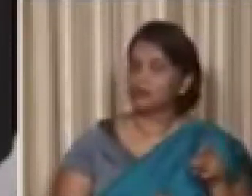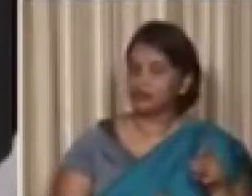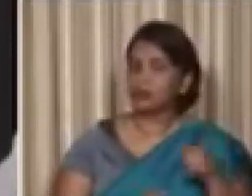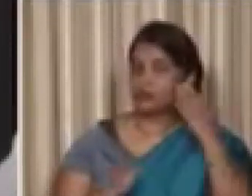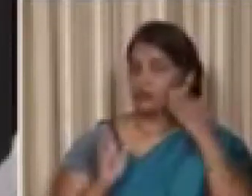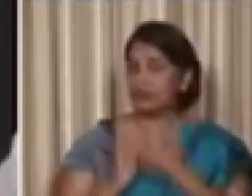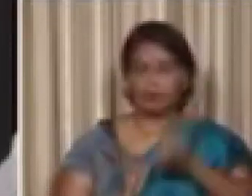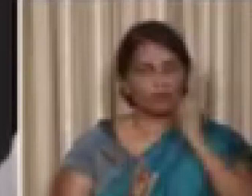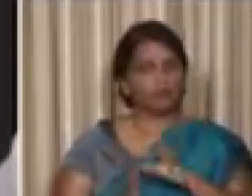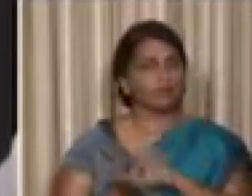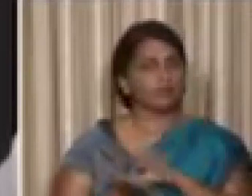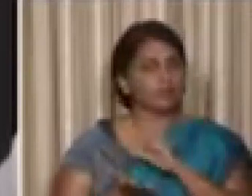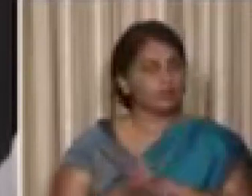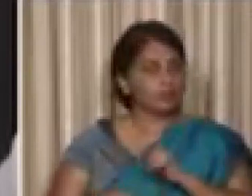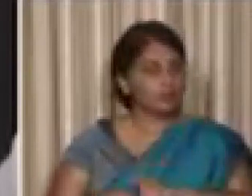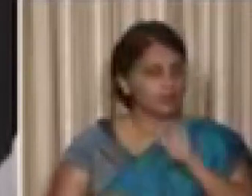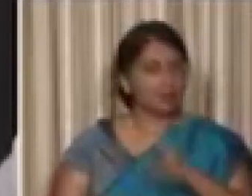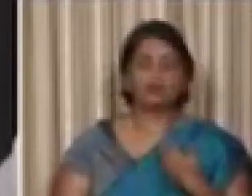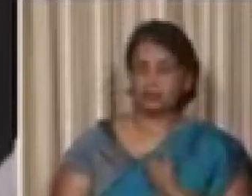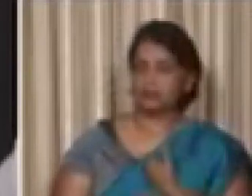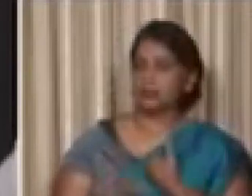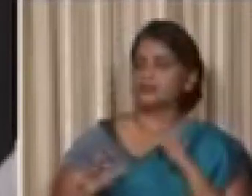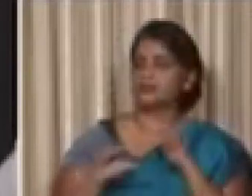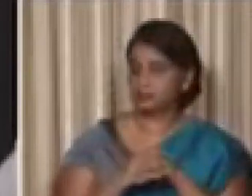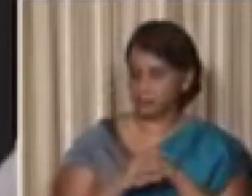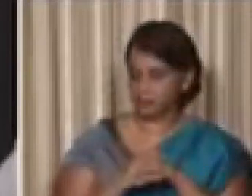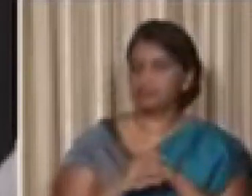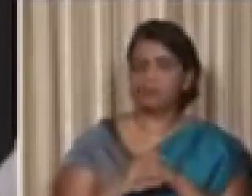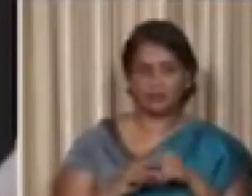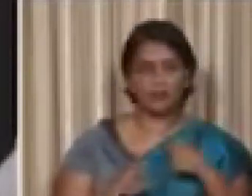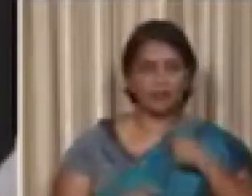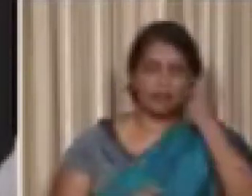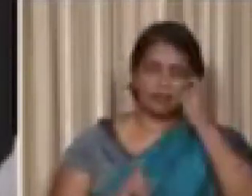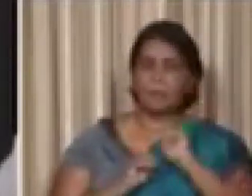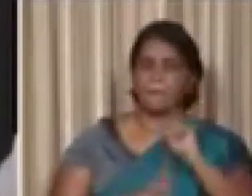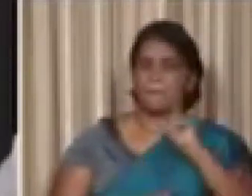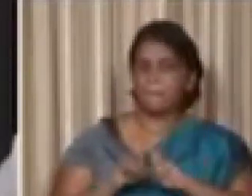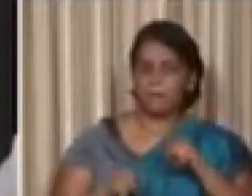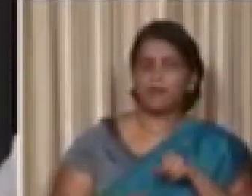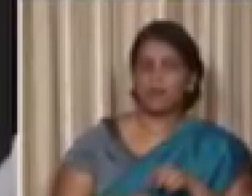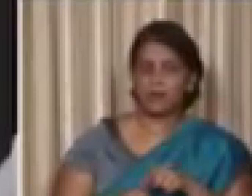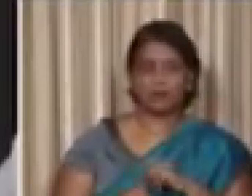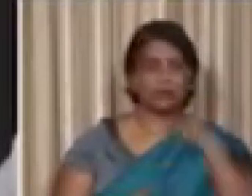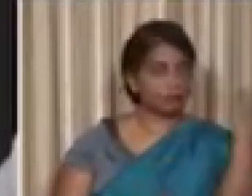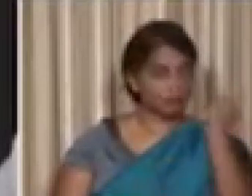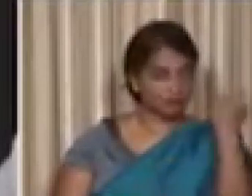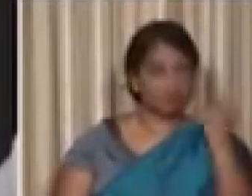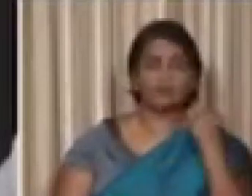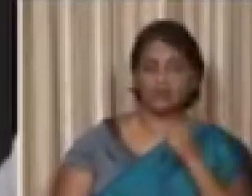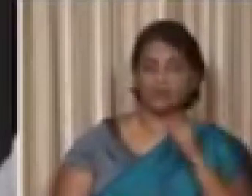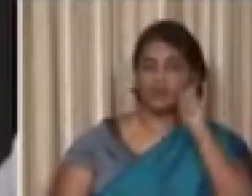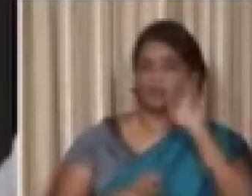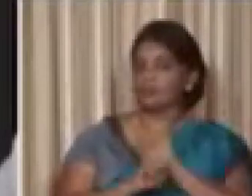Epilibando, Tinduga, Namastavi, Mamatiti, Maget Mateune, Parliament to a Katawa,